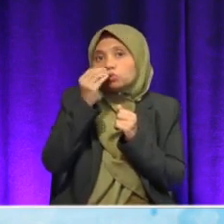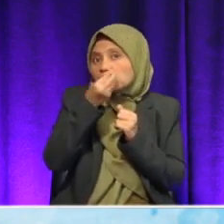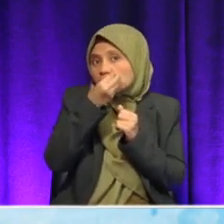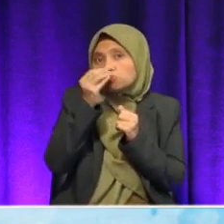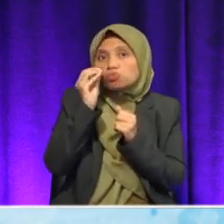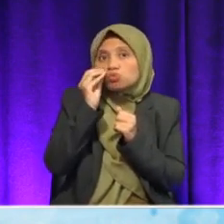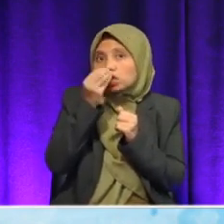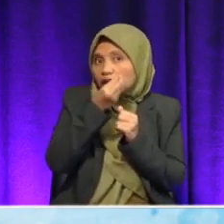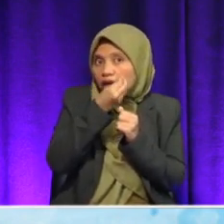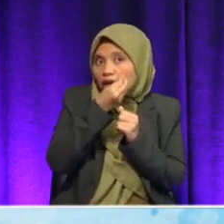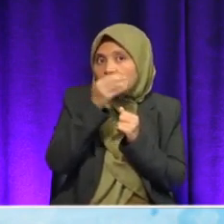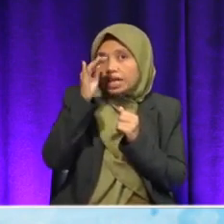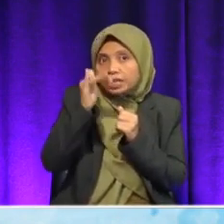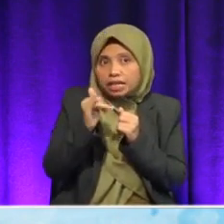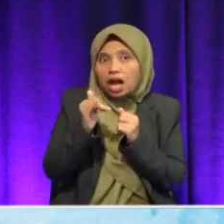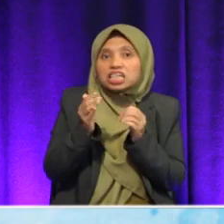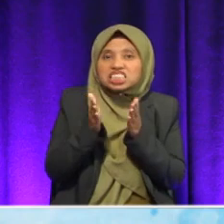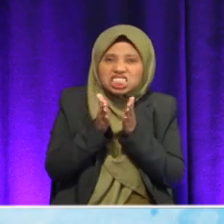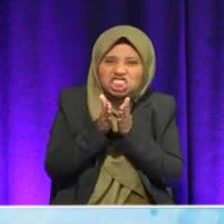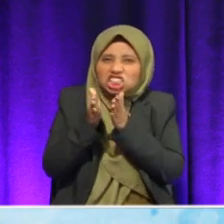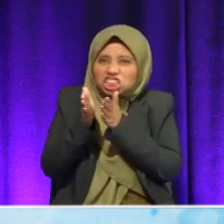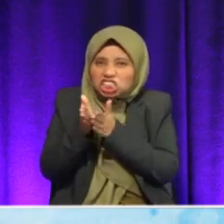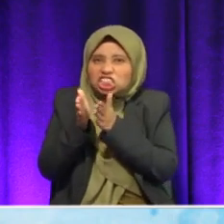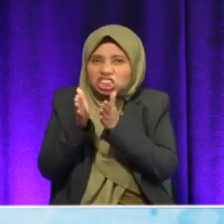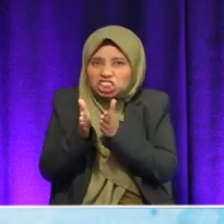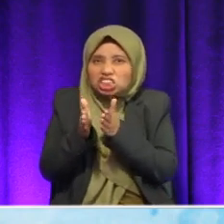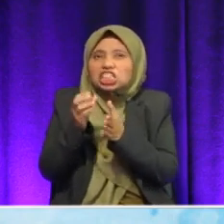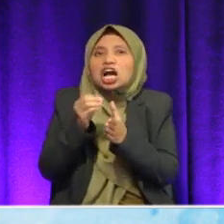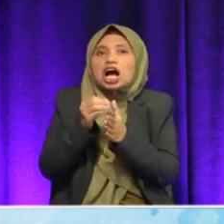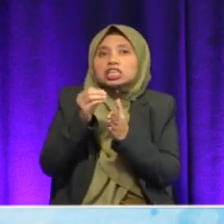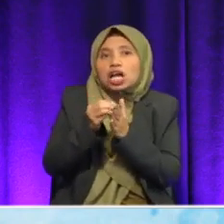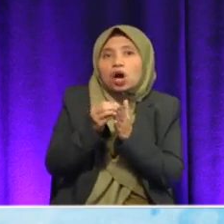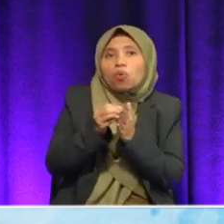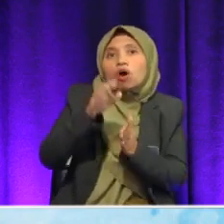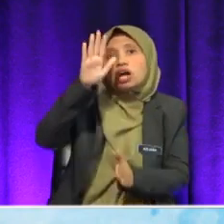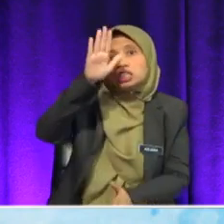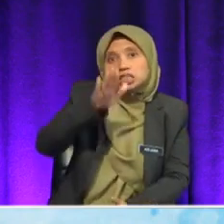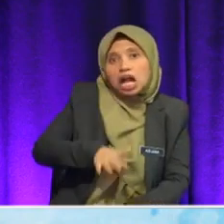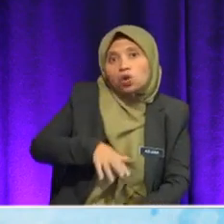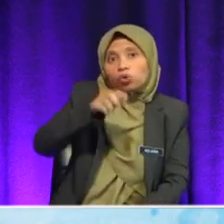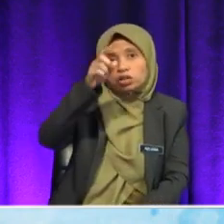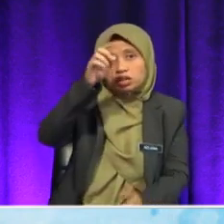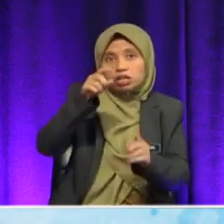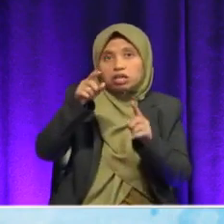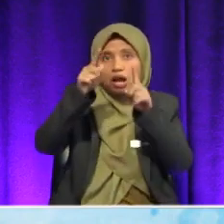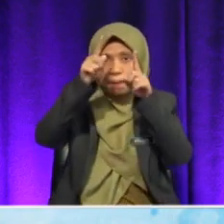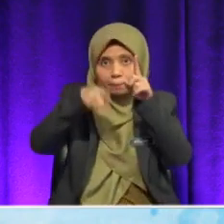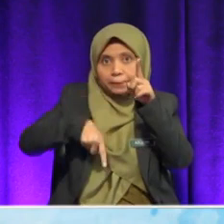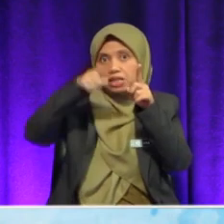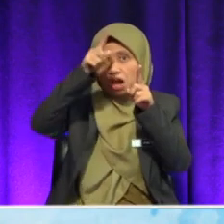bunga kecil Oke ataupun jalur menengah mereka juga